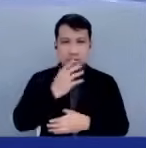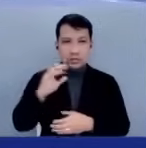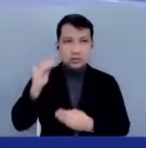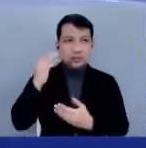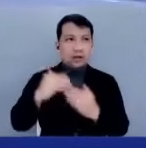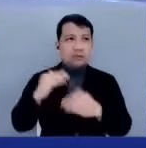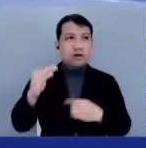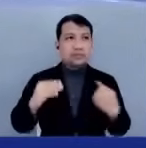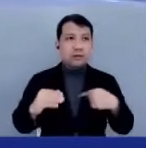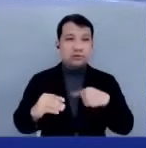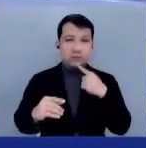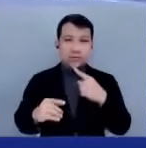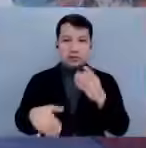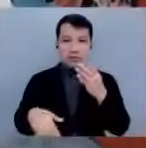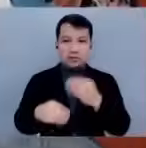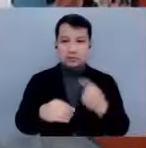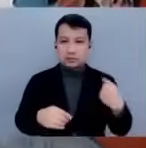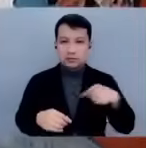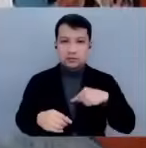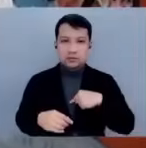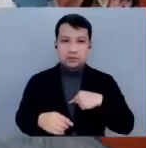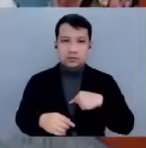balitang yan si Shayla Francisco.